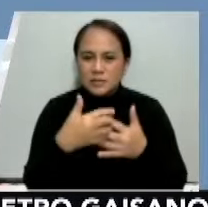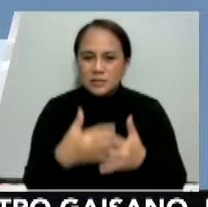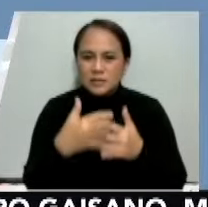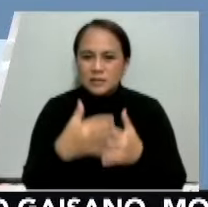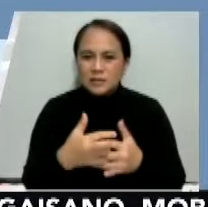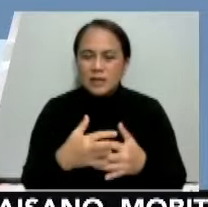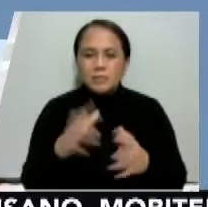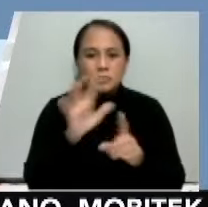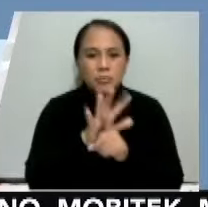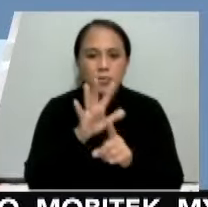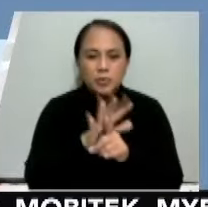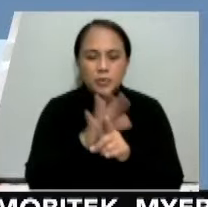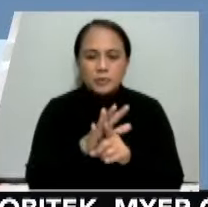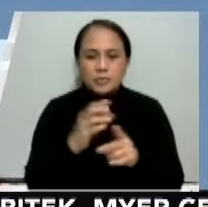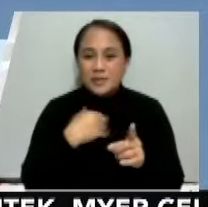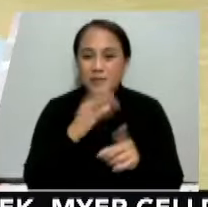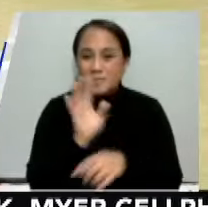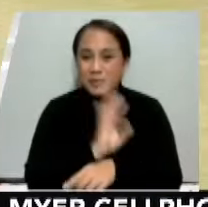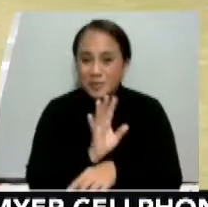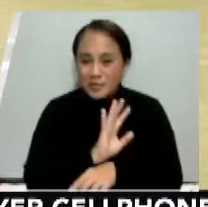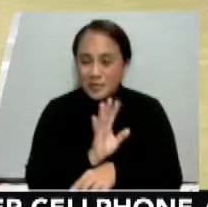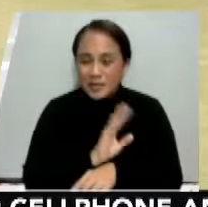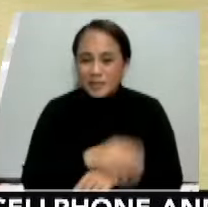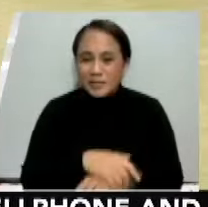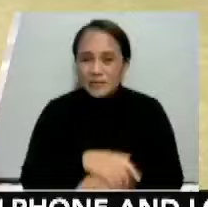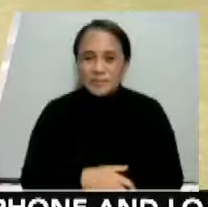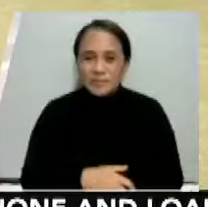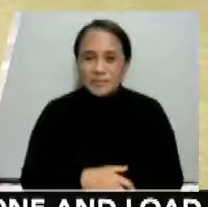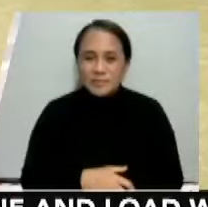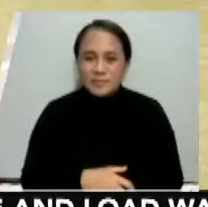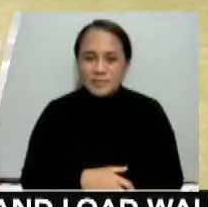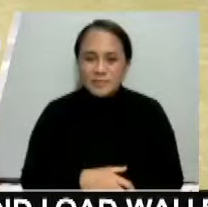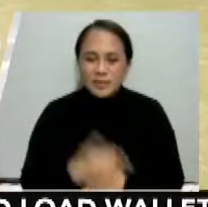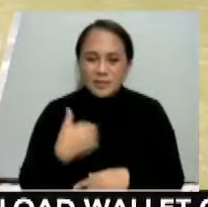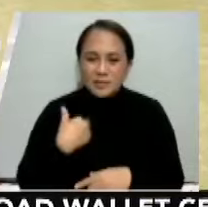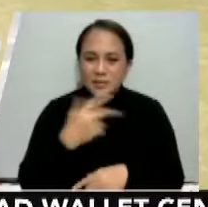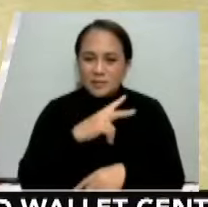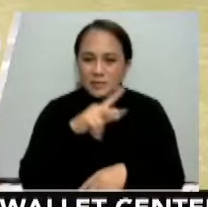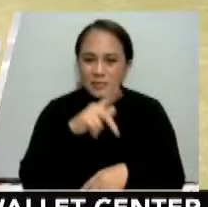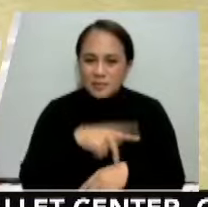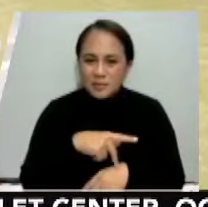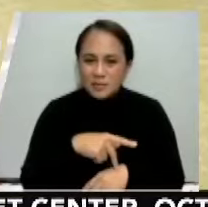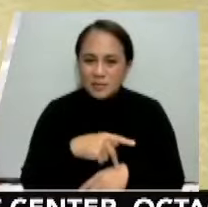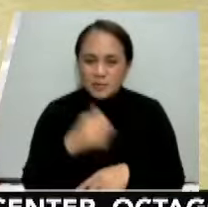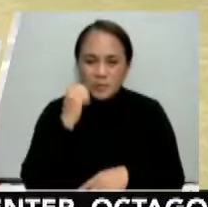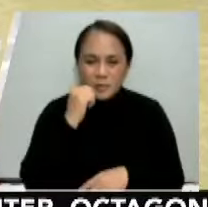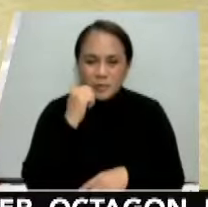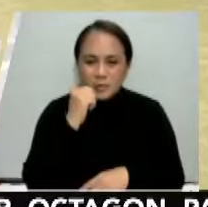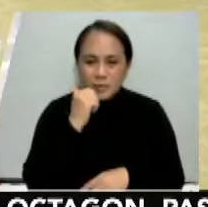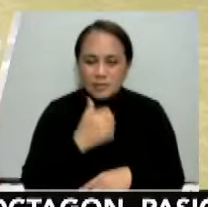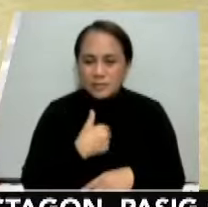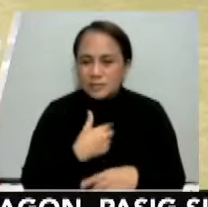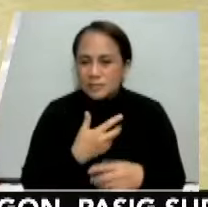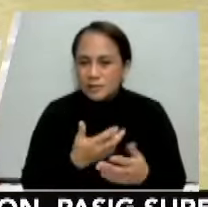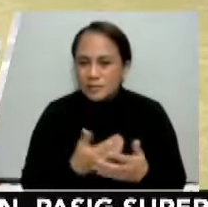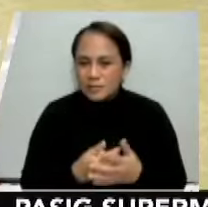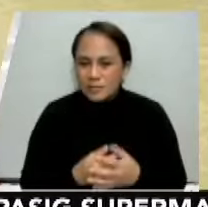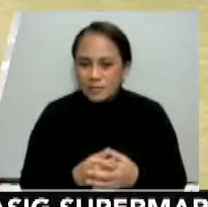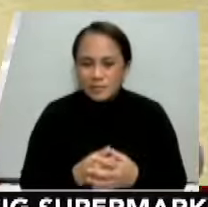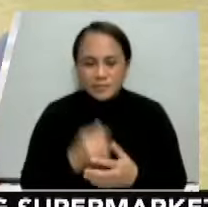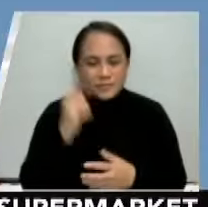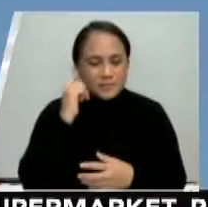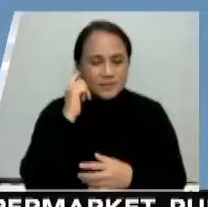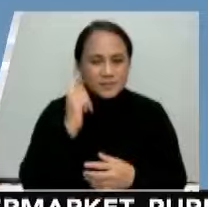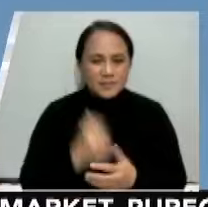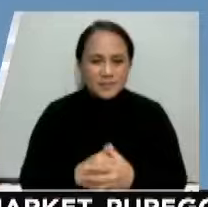Hollywood movie. It's our first time as a team in the Philippines. Captain Joy's invited us here. That's our first flight of the show. It's